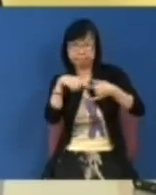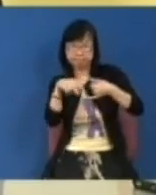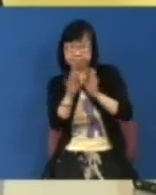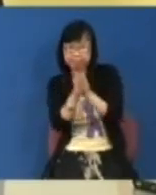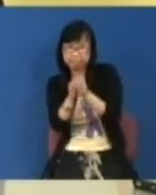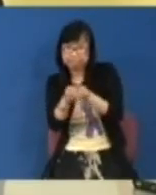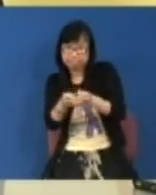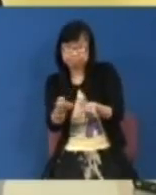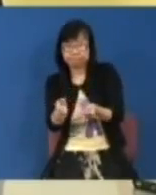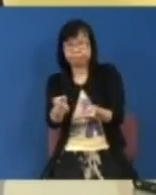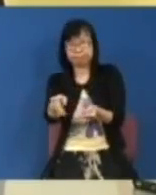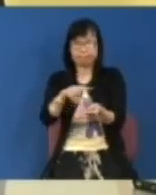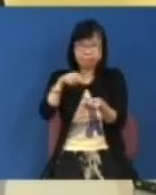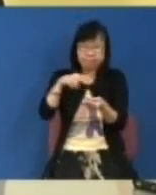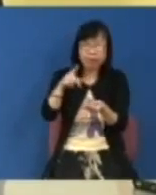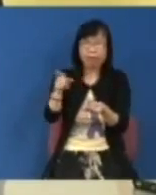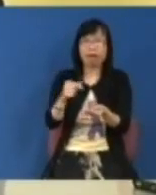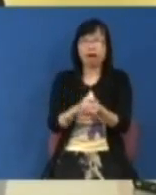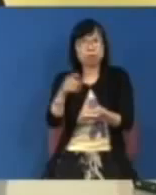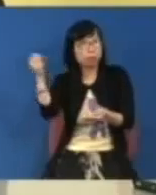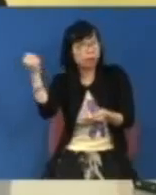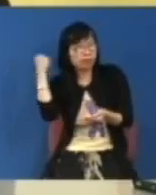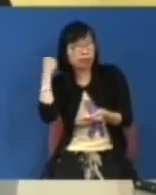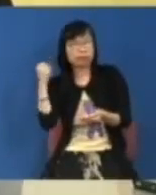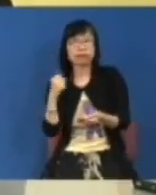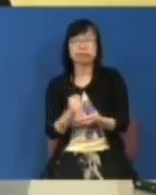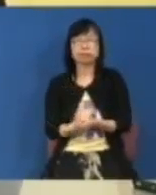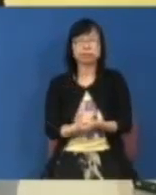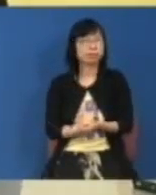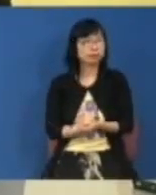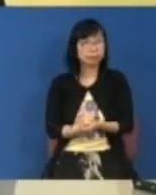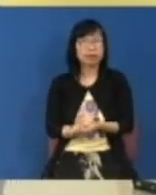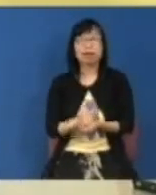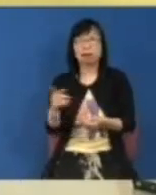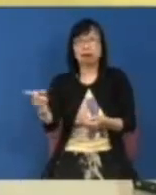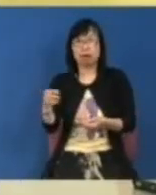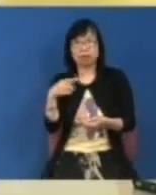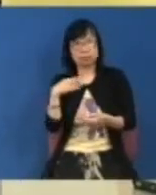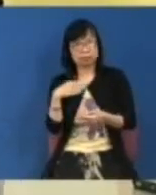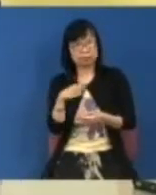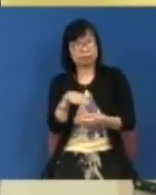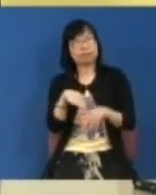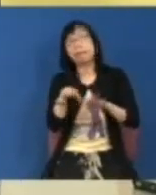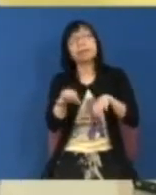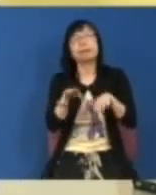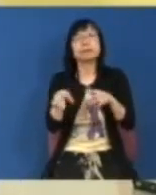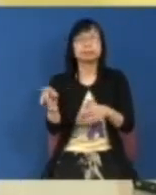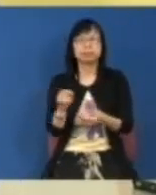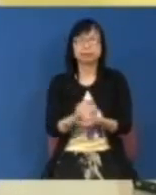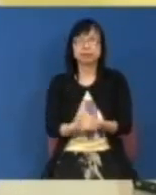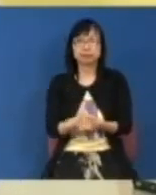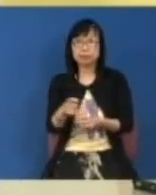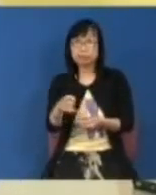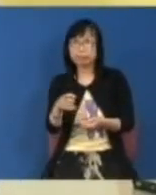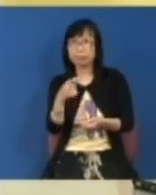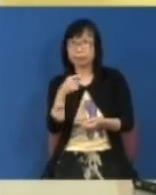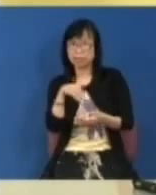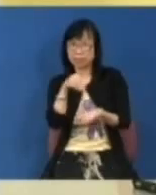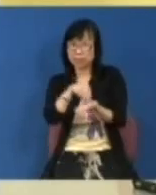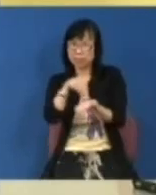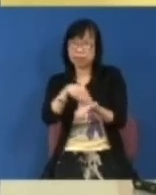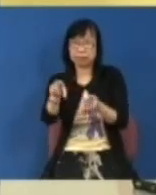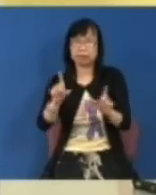講不受制約激烈嘅力量啦，就大約係咁樣 定義一下先啦， 大約上係咁啦。咁其實即係呢個當然呢個定義是